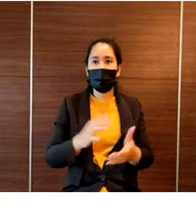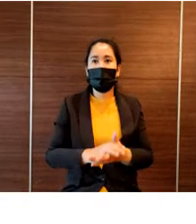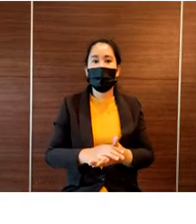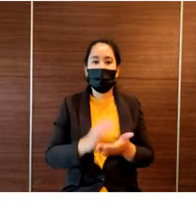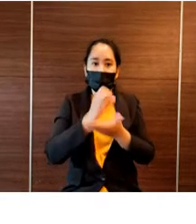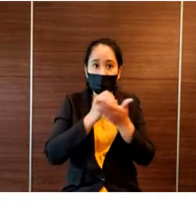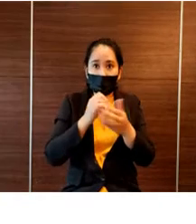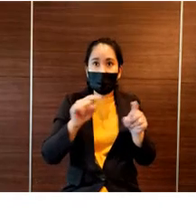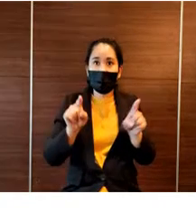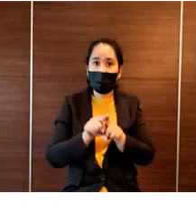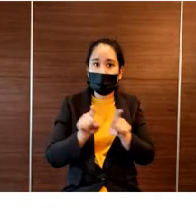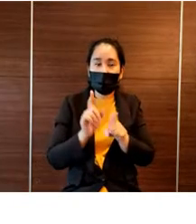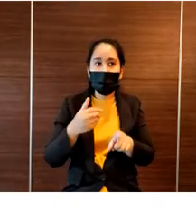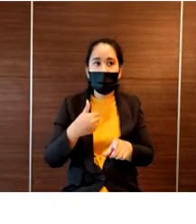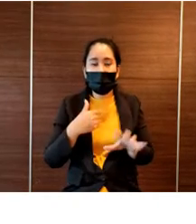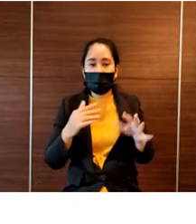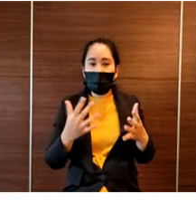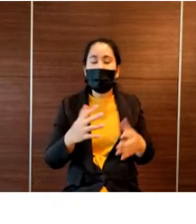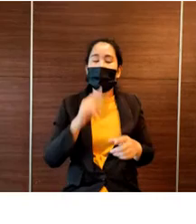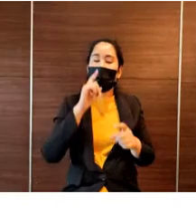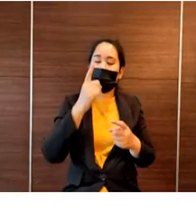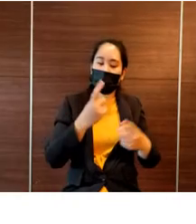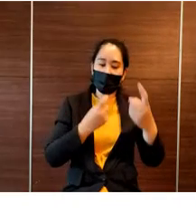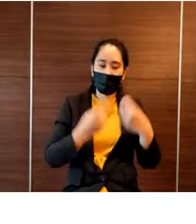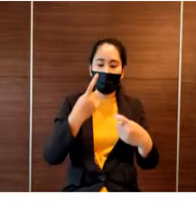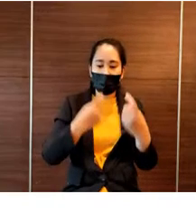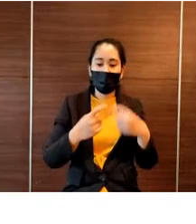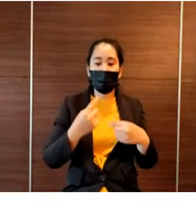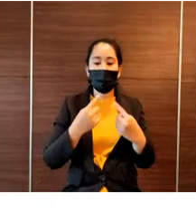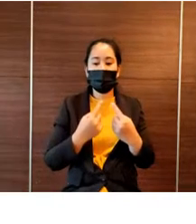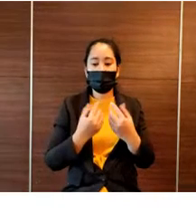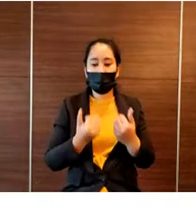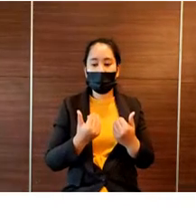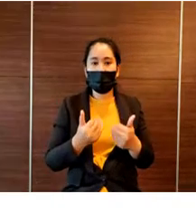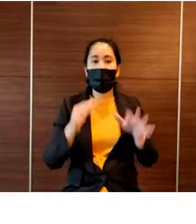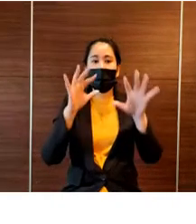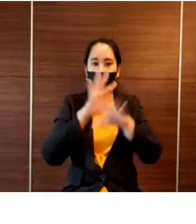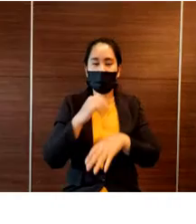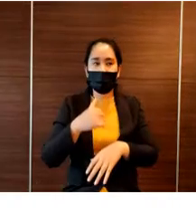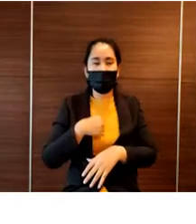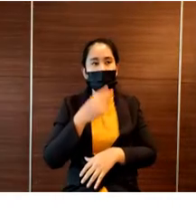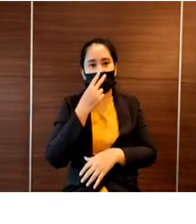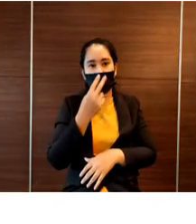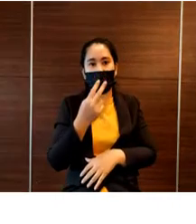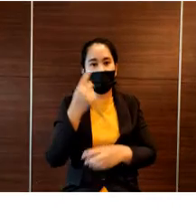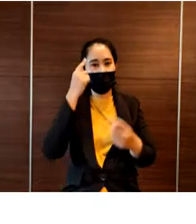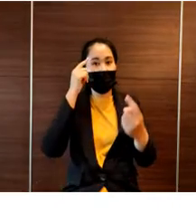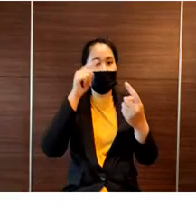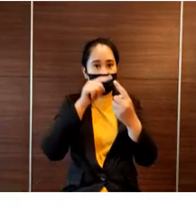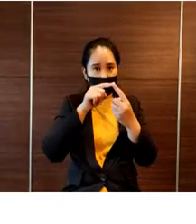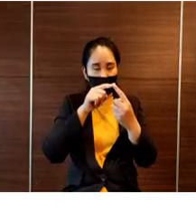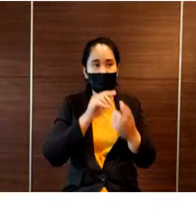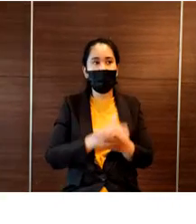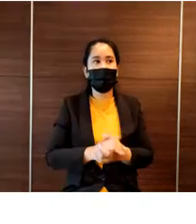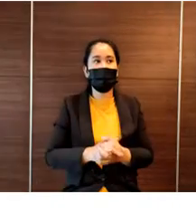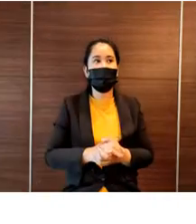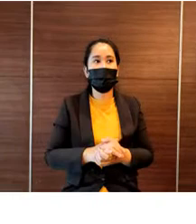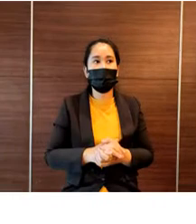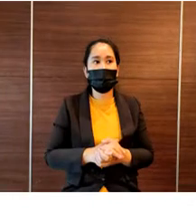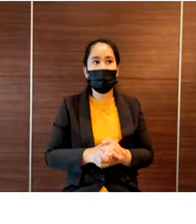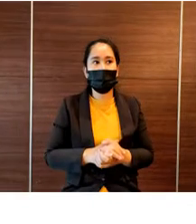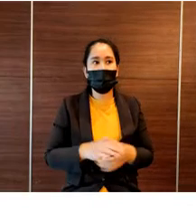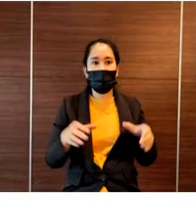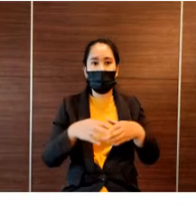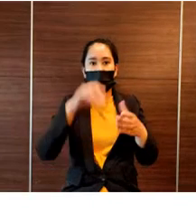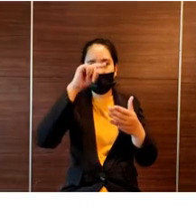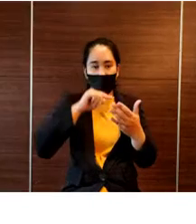าด้วยหรือเปล่าเอ๊ะมีคำถามเหล่านี้แล้วเราร่วมตอนนี้มันเหมือนเราเป็นเราดูเป้ายิงธนูเนาะเป้าใหญ่ก็คือกลุ่มทั้ง